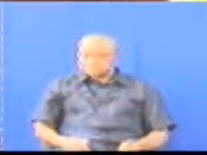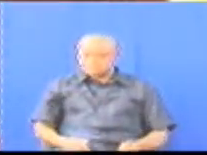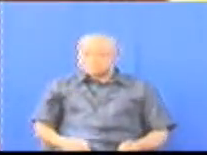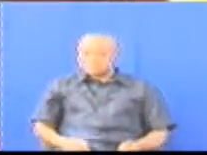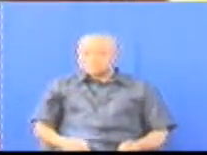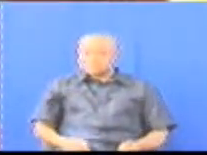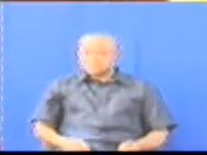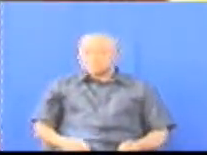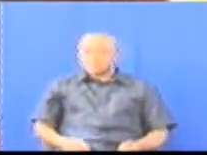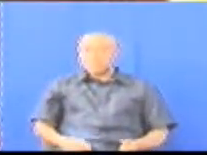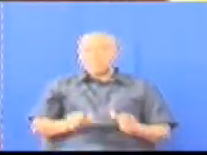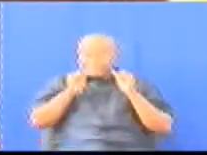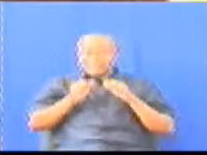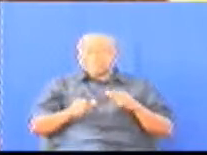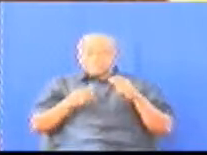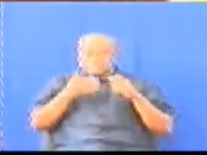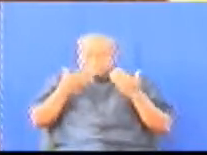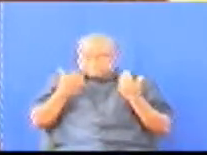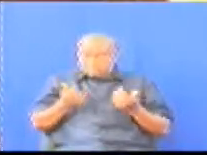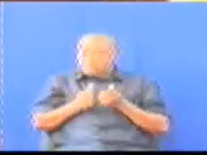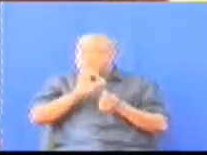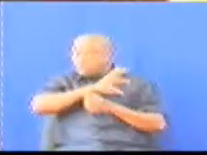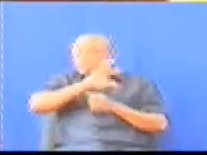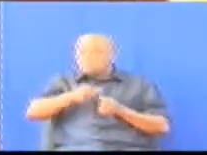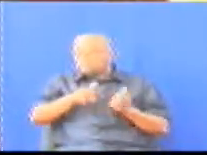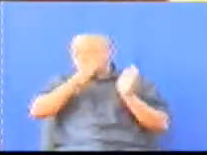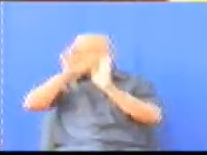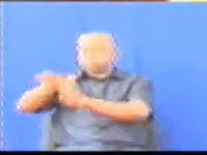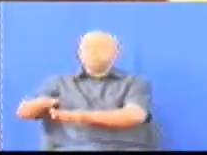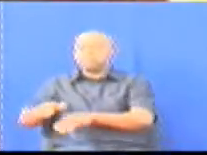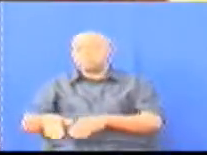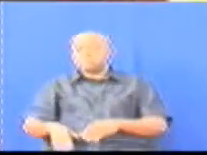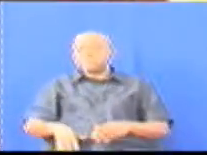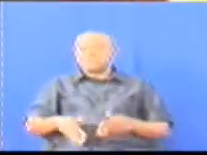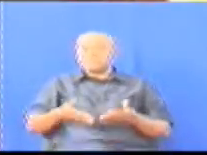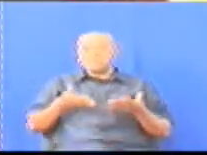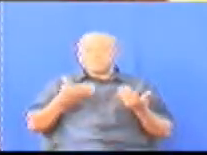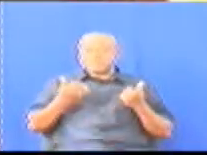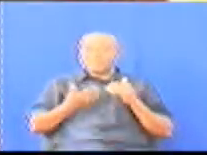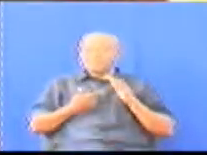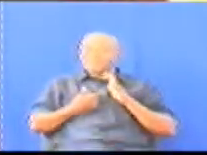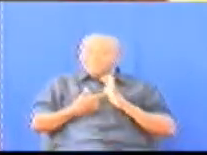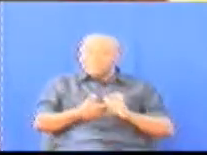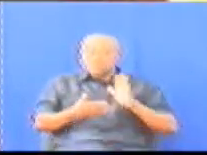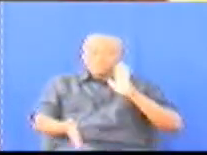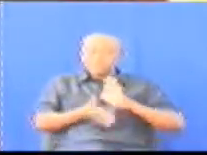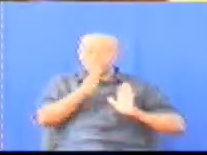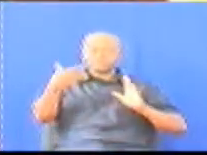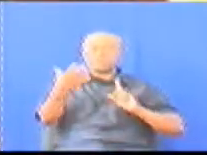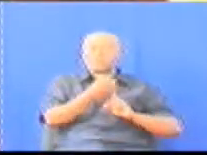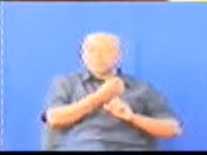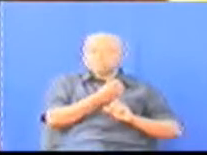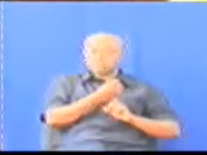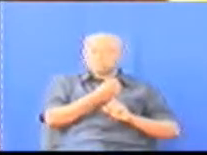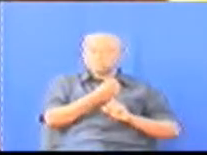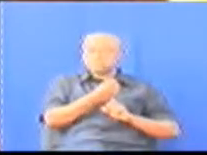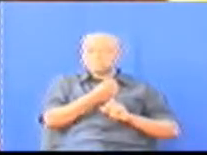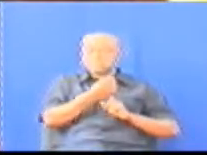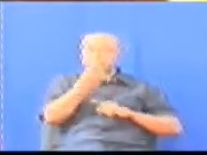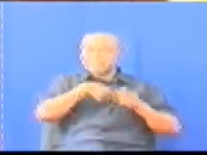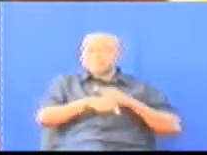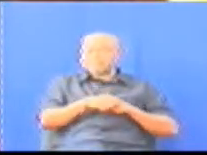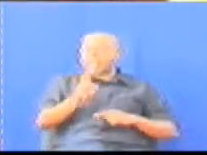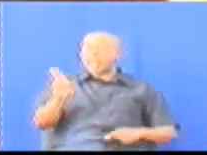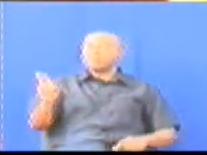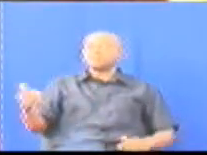yatakuwa na consequences zake. Tuna surrender ya mama. Wengine wamezungumza hapa masuala ya vyanzo vya mapato kwenye halmashauri